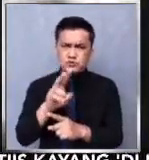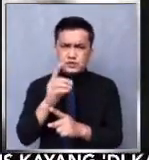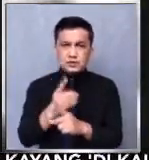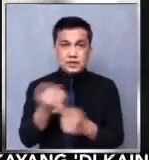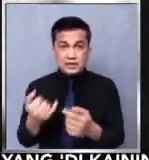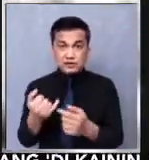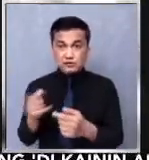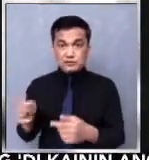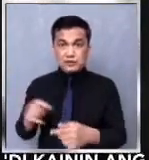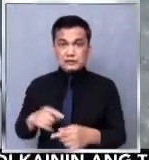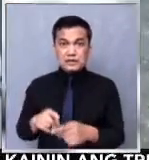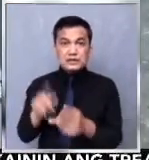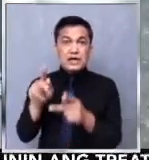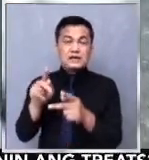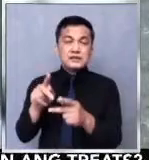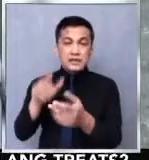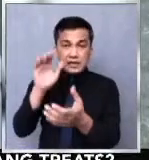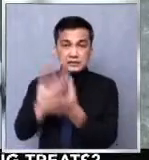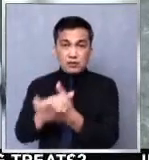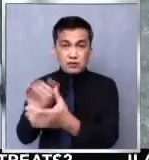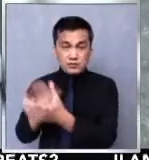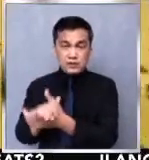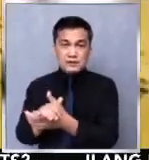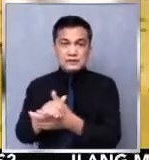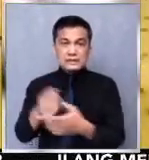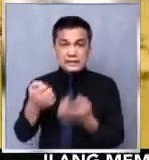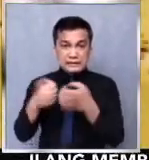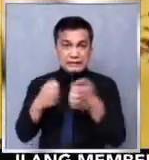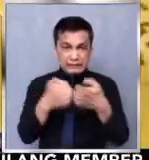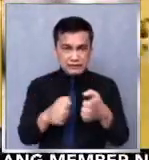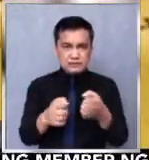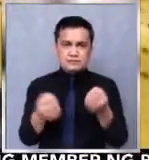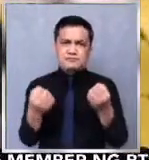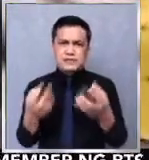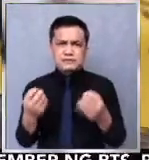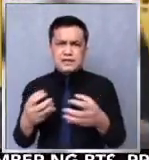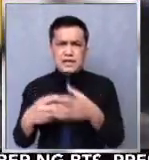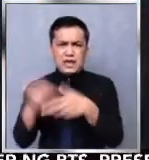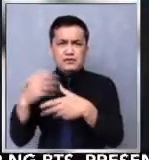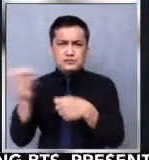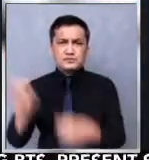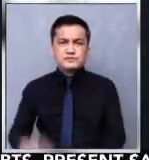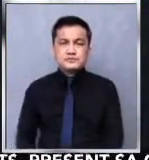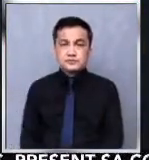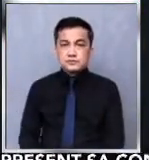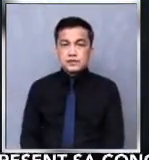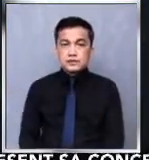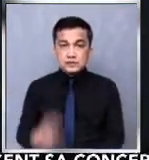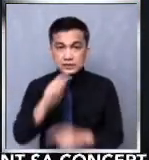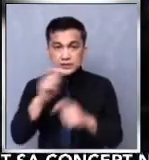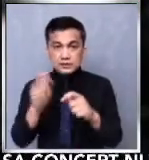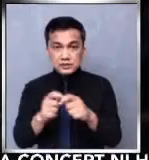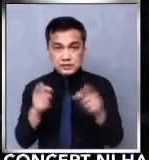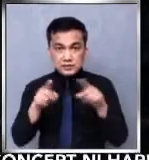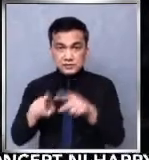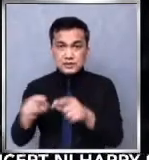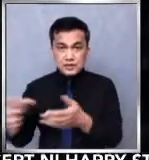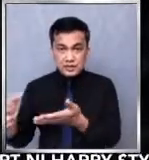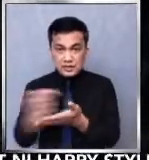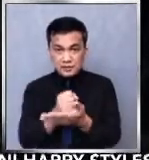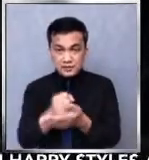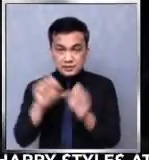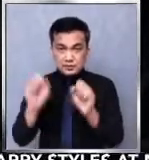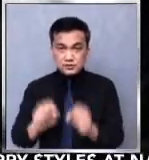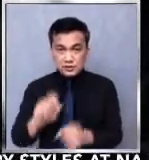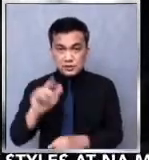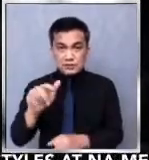po na to, kaya talagang grabe po yung paglabas nila ngayon. Nagkataon daw kasi na nagkasabay ang harvest season sa Kabanatuan at ang full moon,